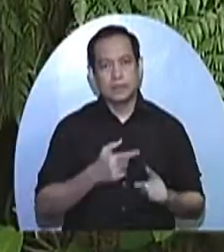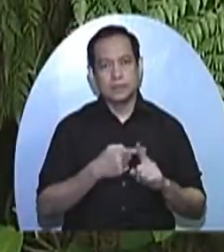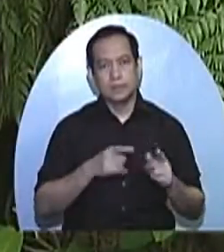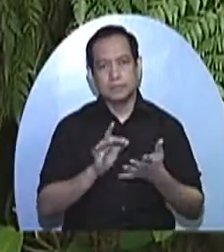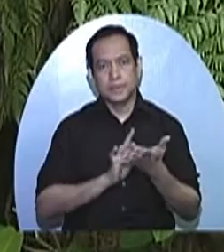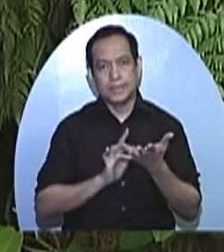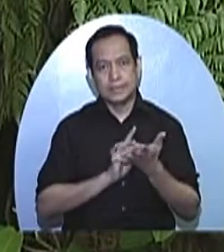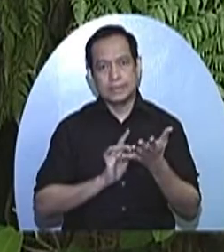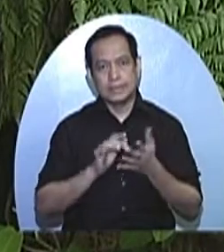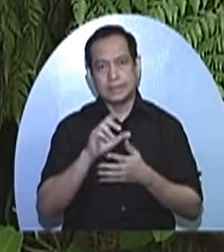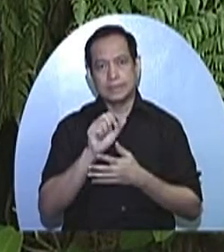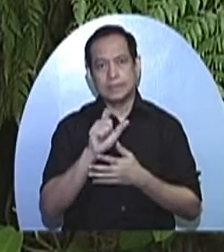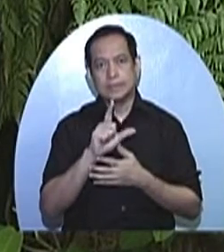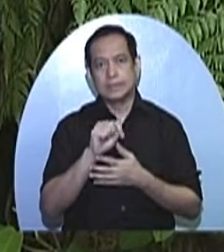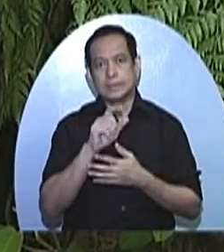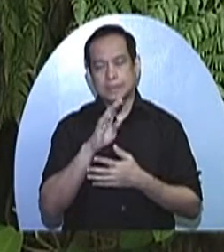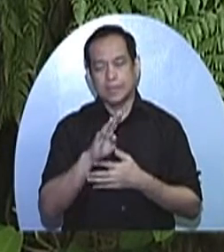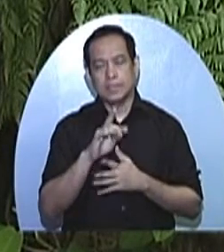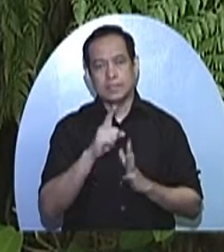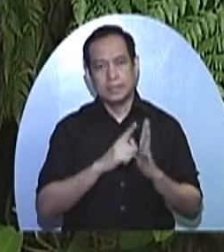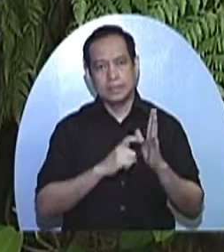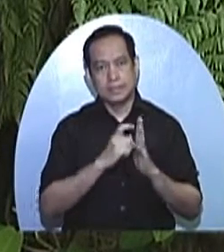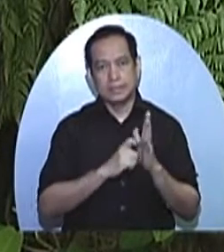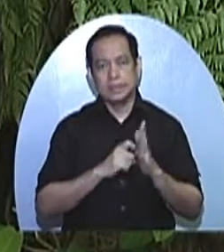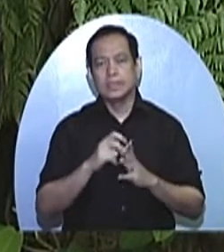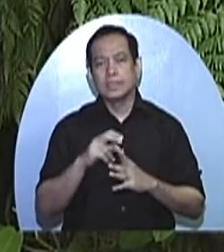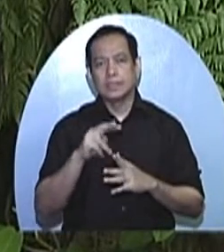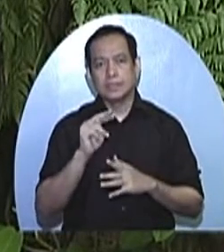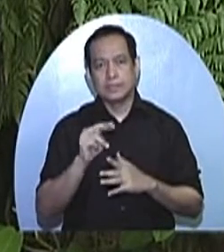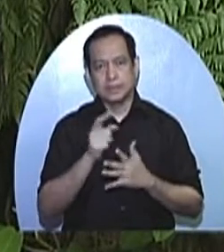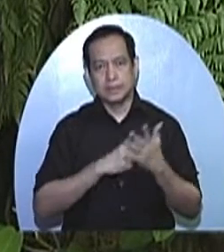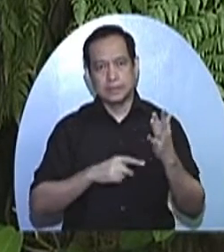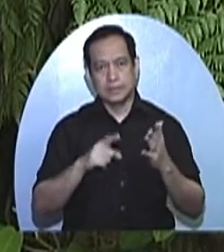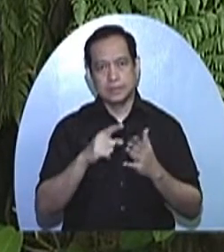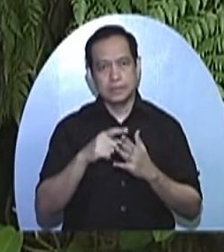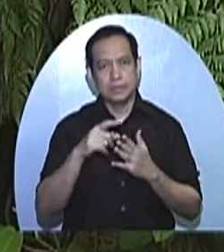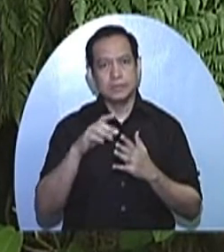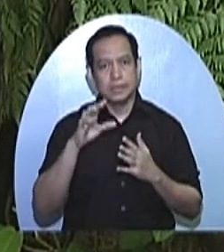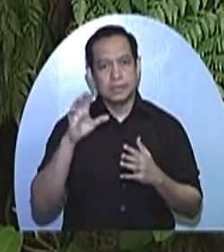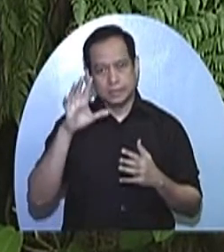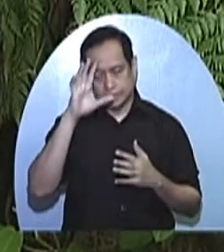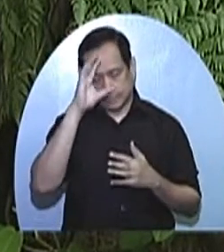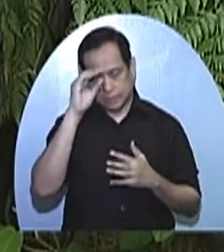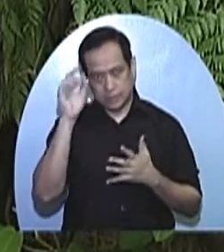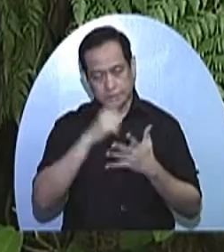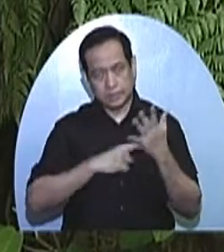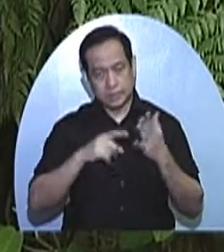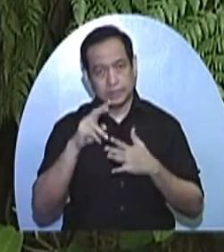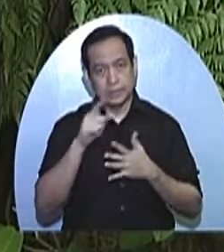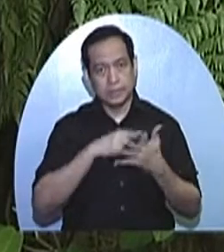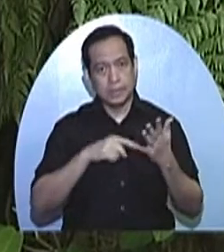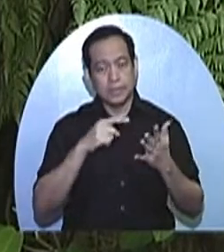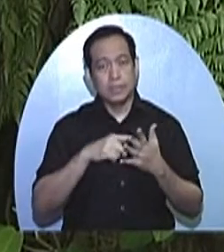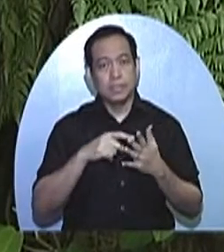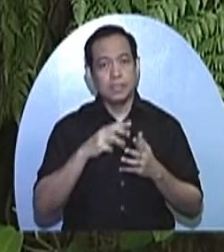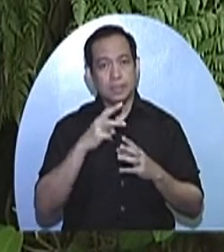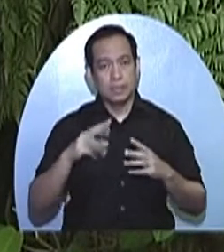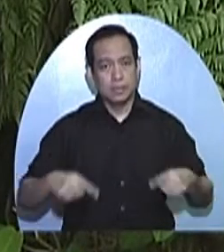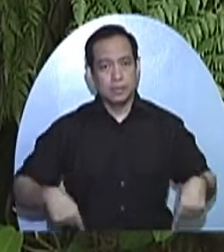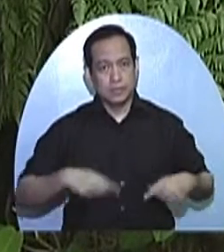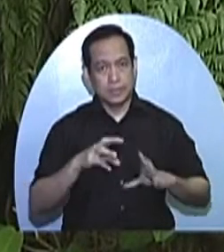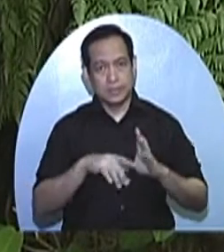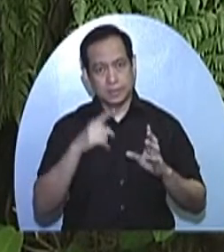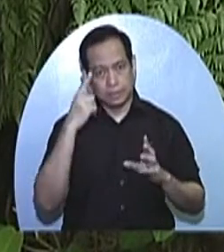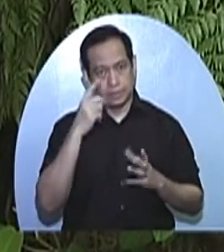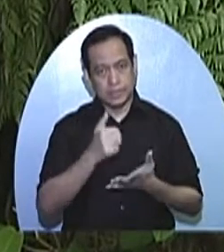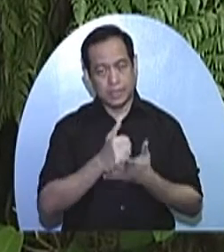Bukod sa mga gamot at mga laboratory procedures, kailangan din po ni Lionel Mota ng wheelchair. Makakatulong po ito para sa